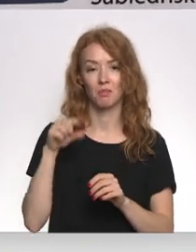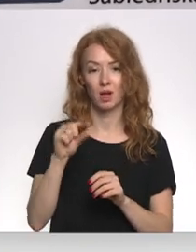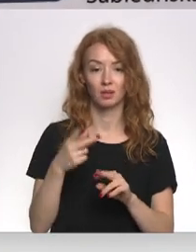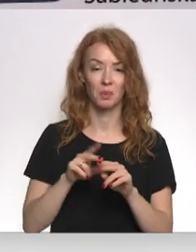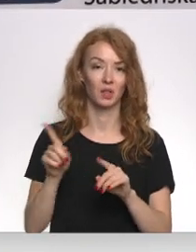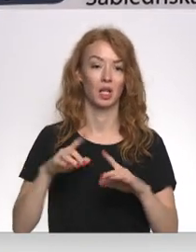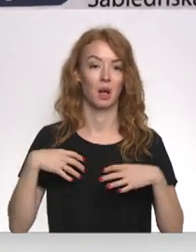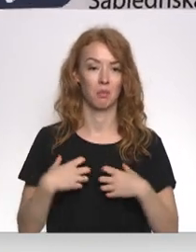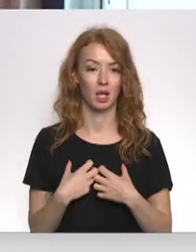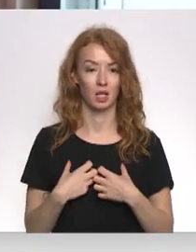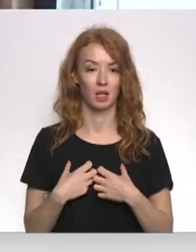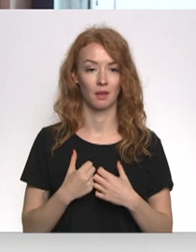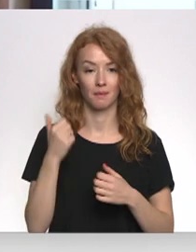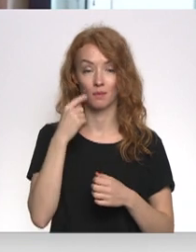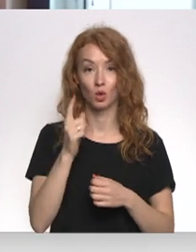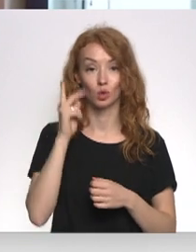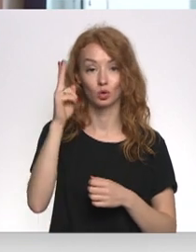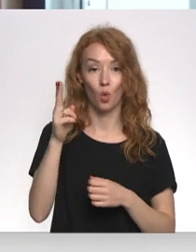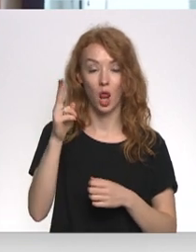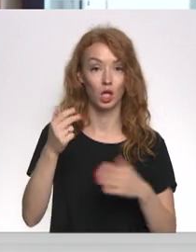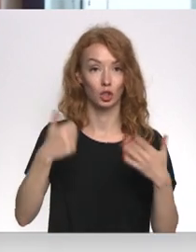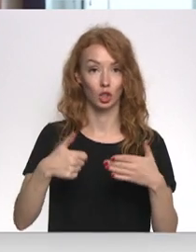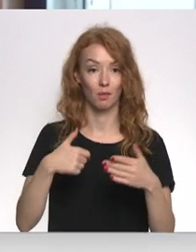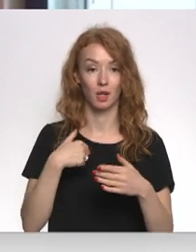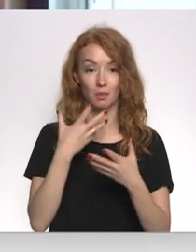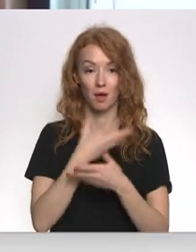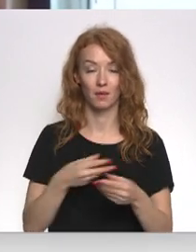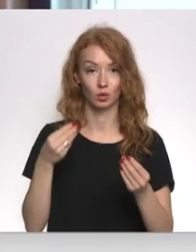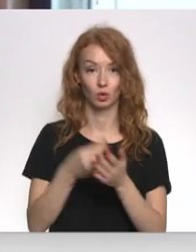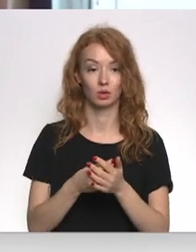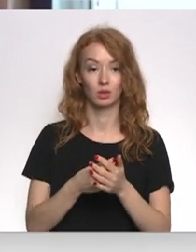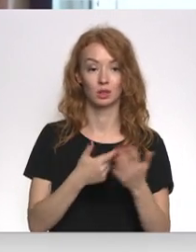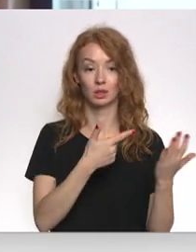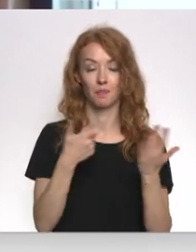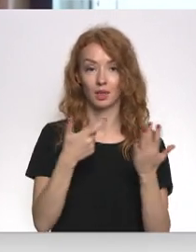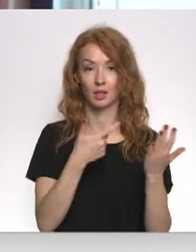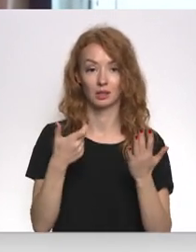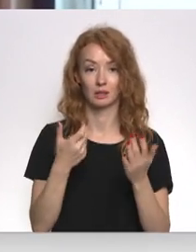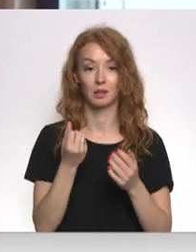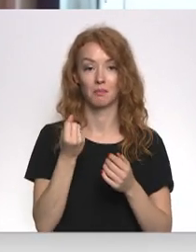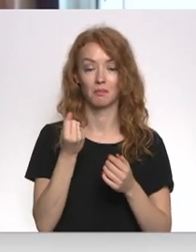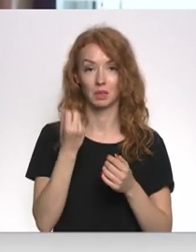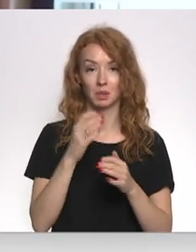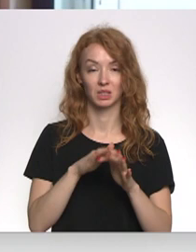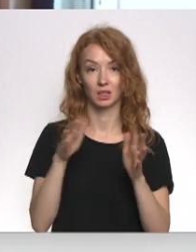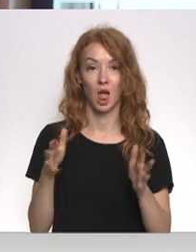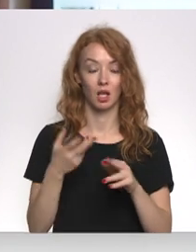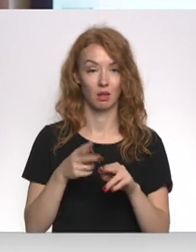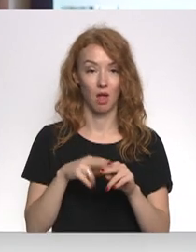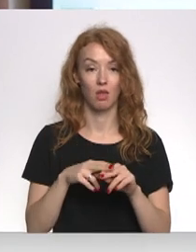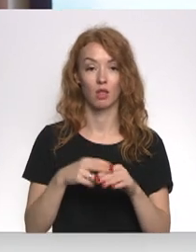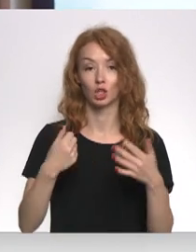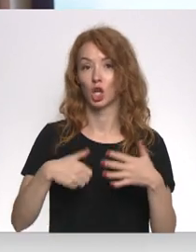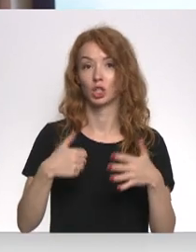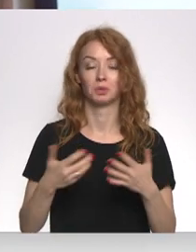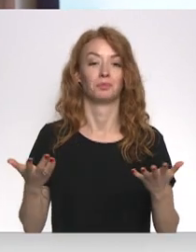ir apbēdināta. Solīja 60, un ja es nopirku pavasarī pa 700, ja, 15 stēri, nu 60, tas